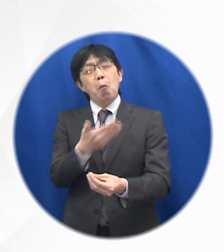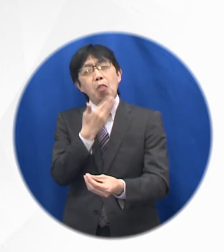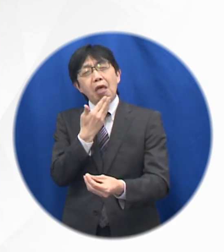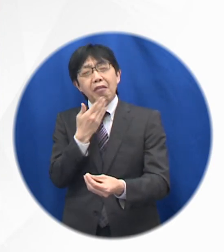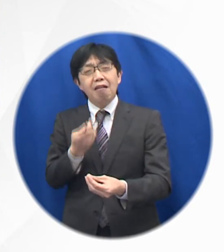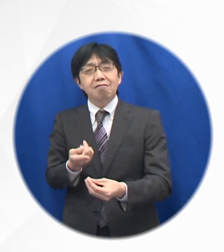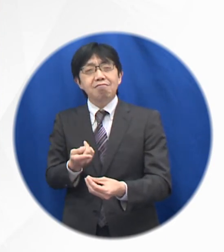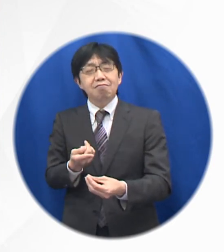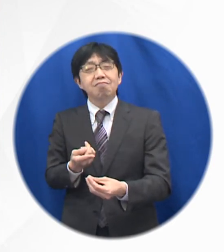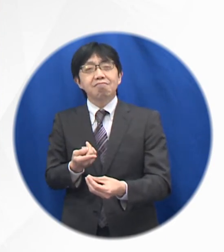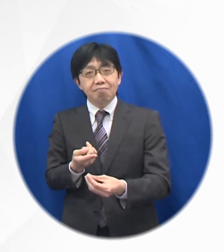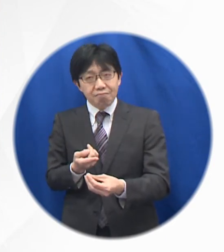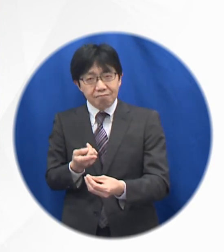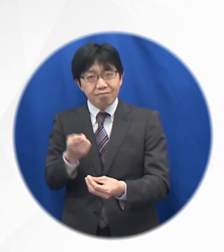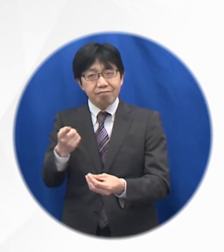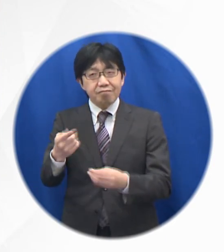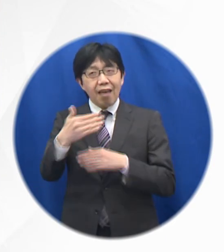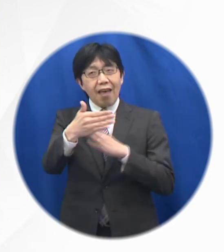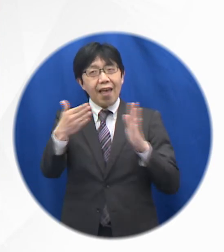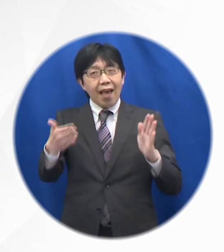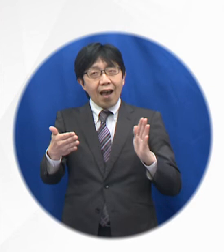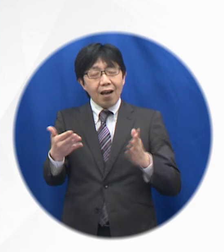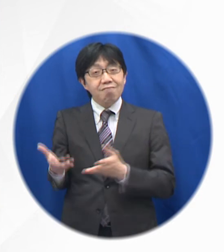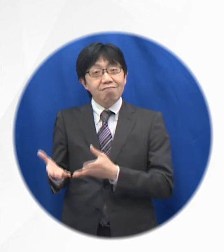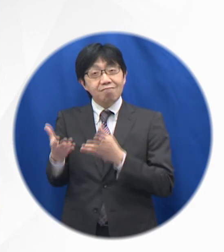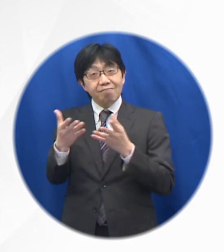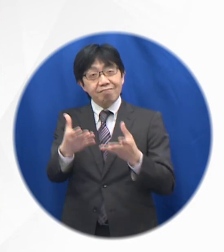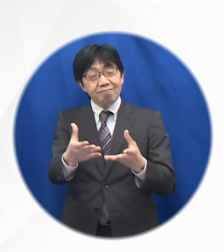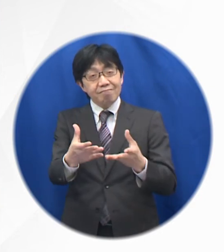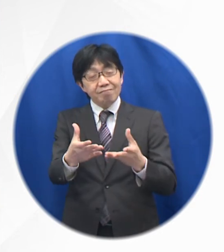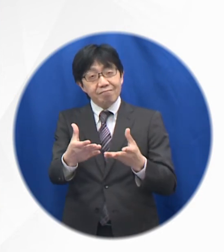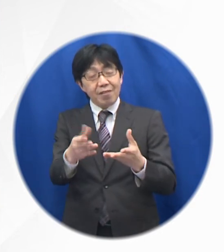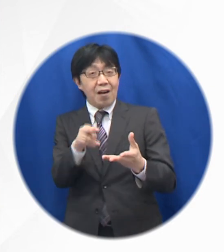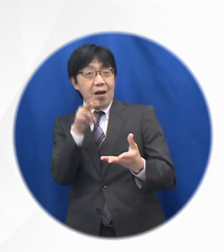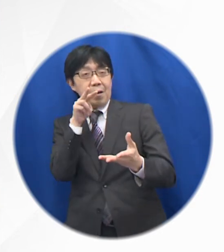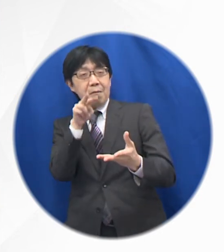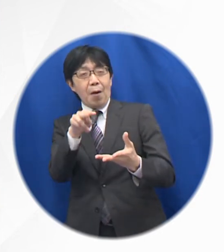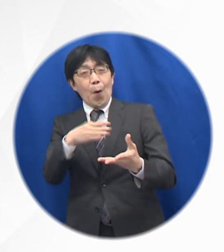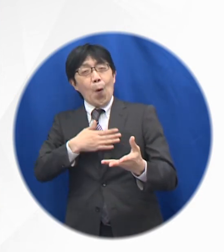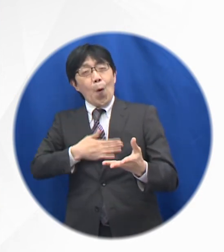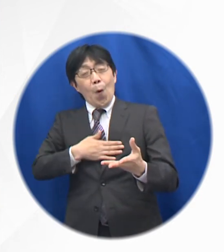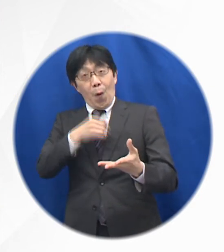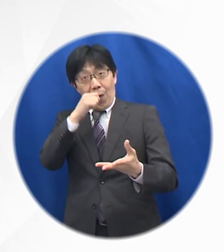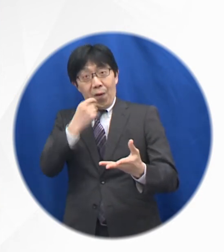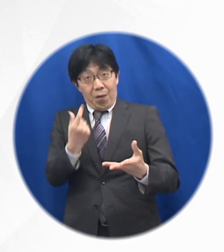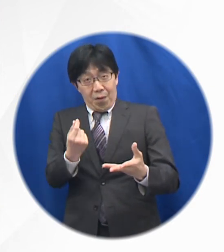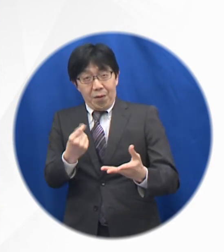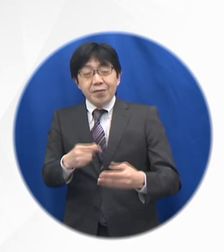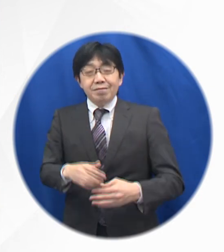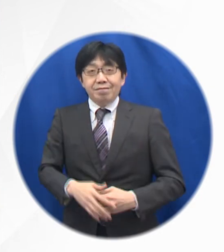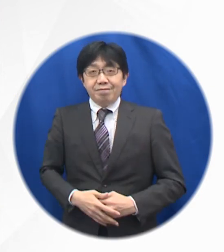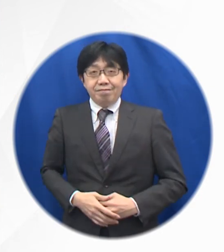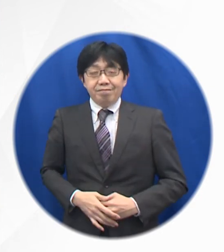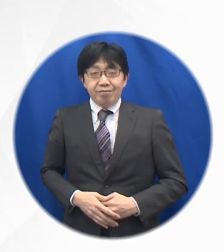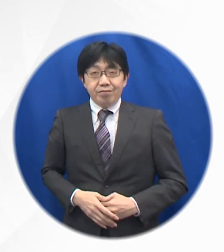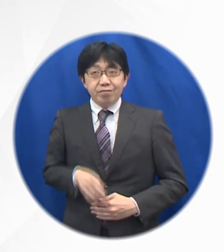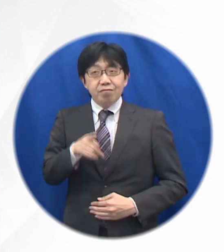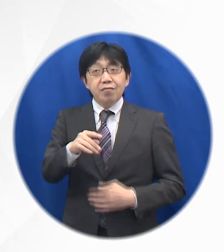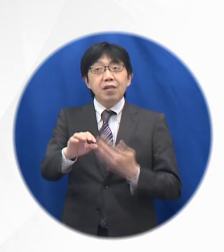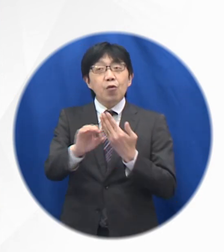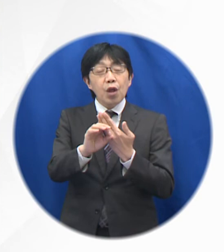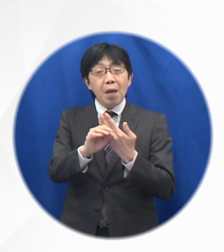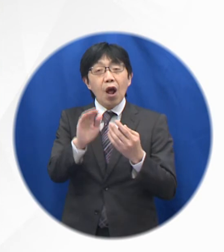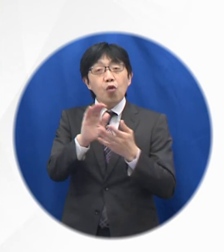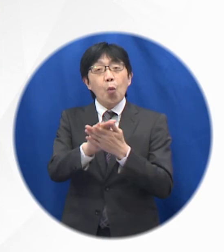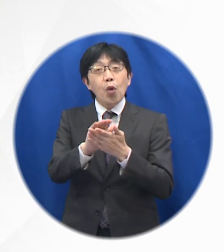ね。 インテリアの一つとしてお部屋に飾っておきたい作品です。 はい、 お友達へ